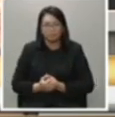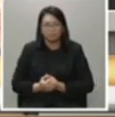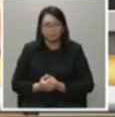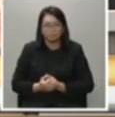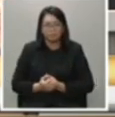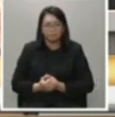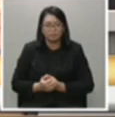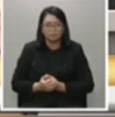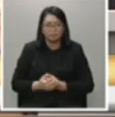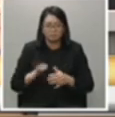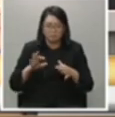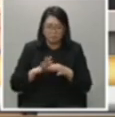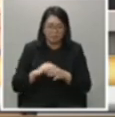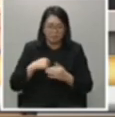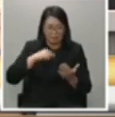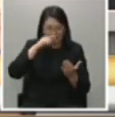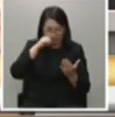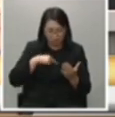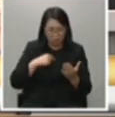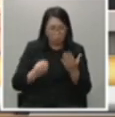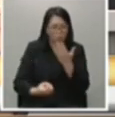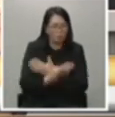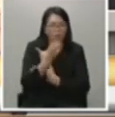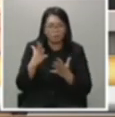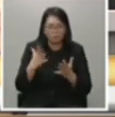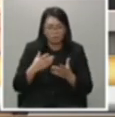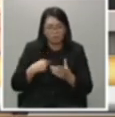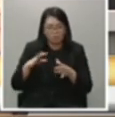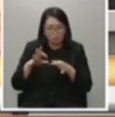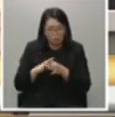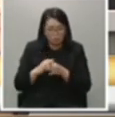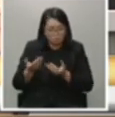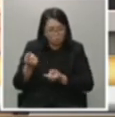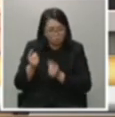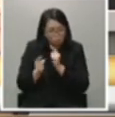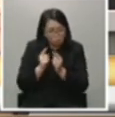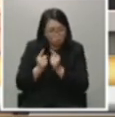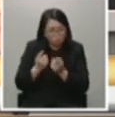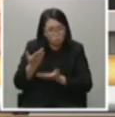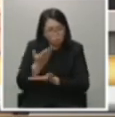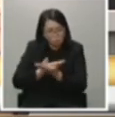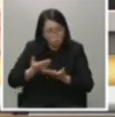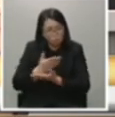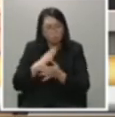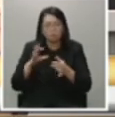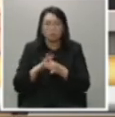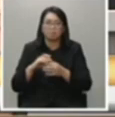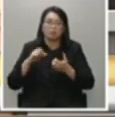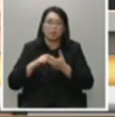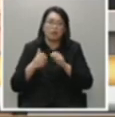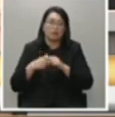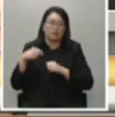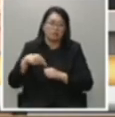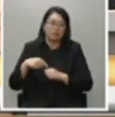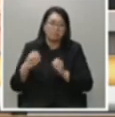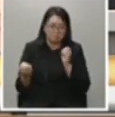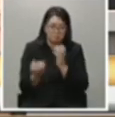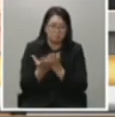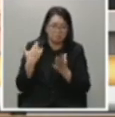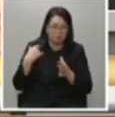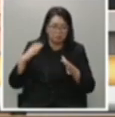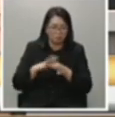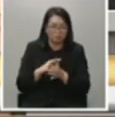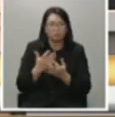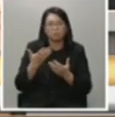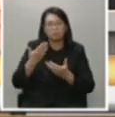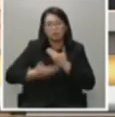ในการเจรจาทำให้การเจรจาล้มเหลวผิดพลาดรวมความเสียหายที่ไทยถูกตัดสิทธิ์ GSP